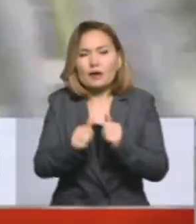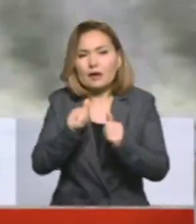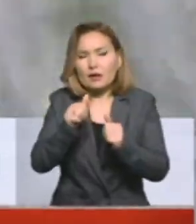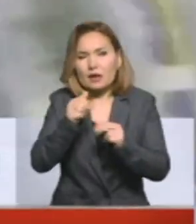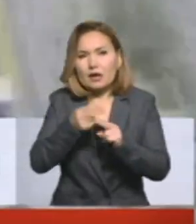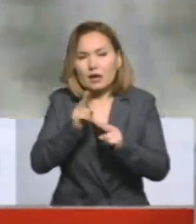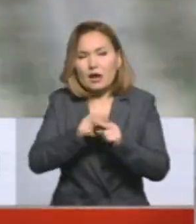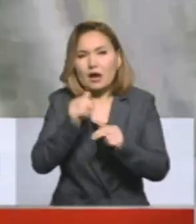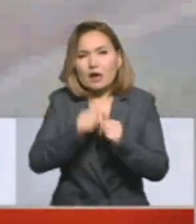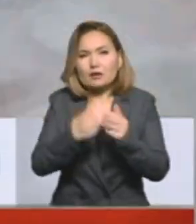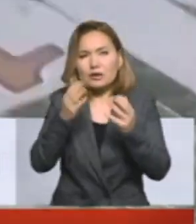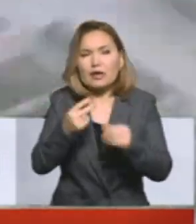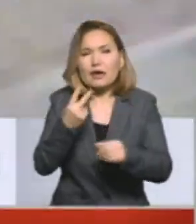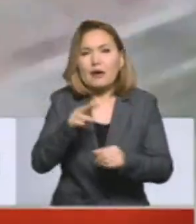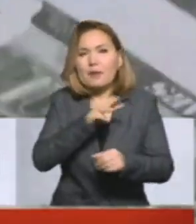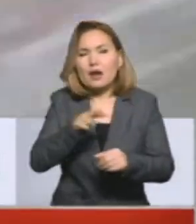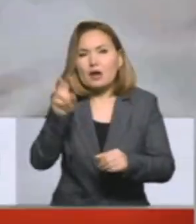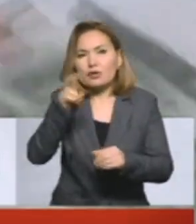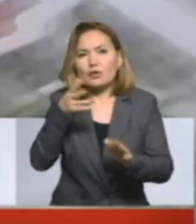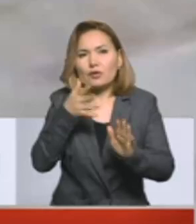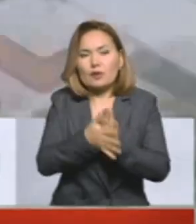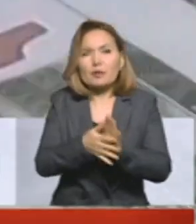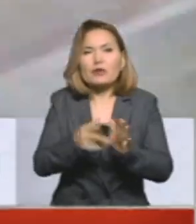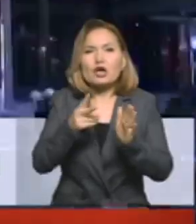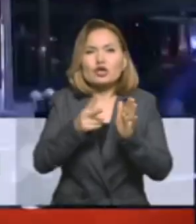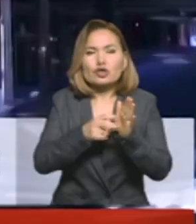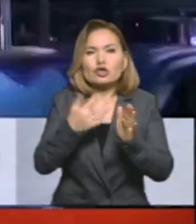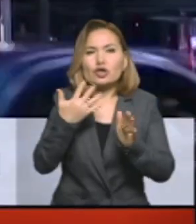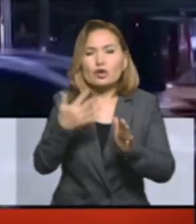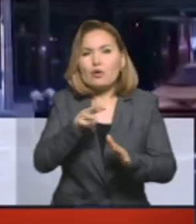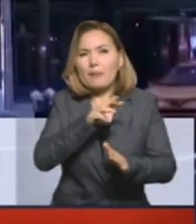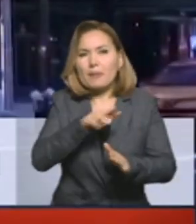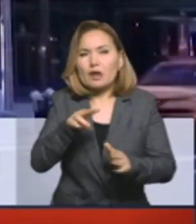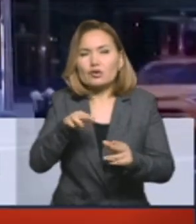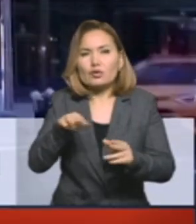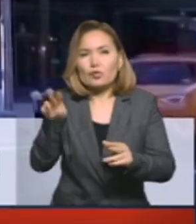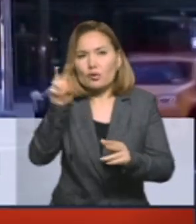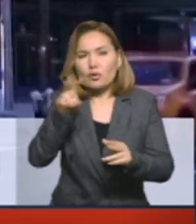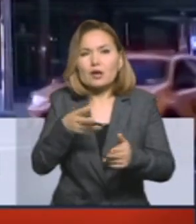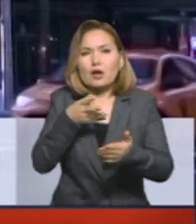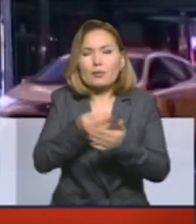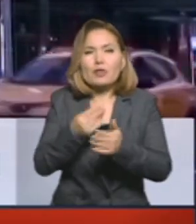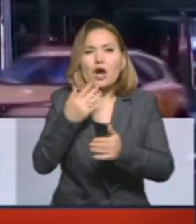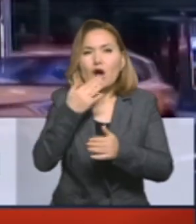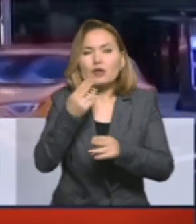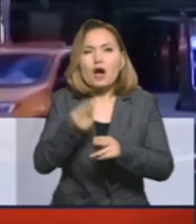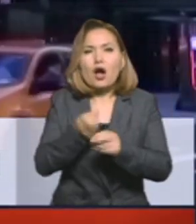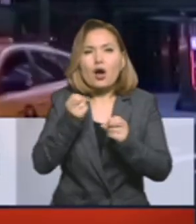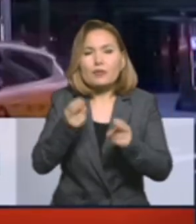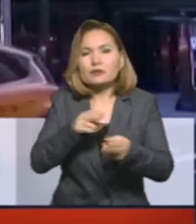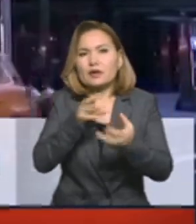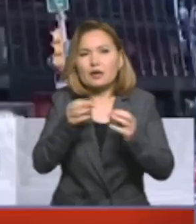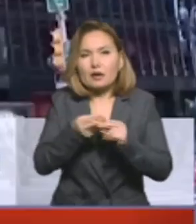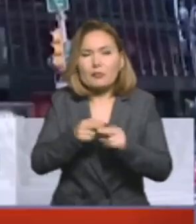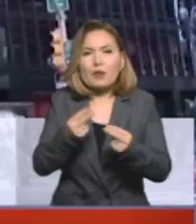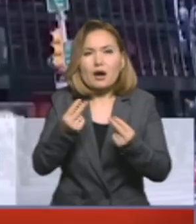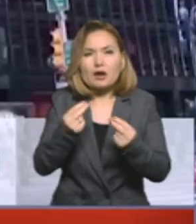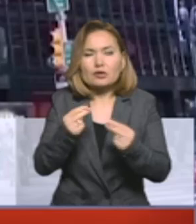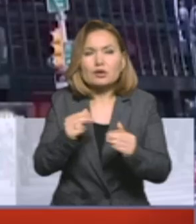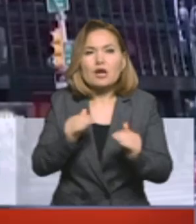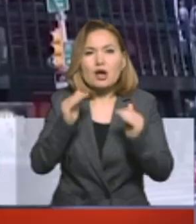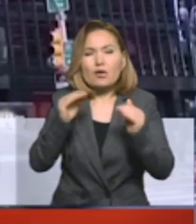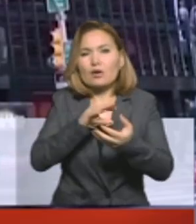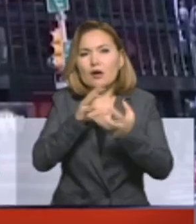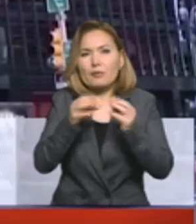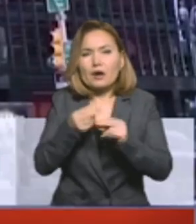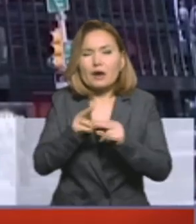миллиард доллар жұмсауға мәжбүр. Былтырдың өзінде 750 миллиард доллар төлеген. Яғни бұл ұлттық қауіпсіздікке жұмсалған ақша мен пара-пара қаржы. Десе де